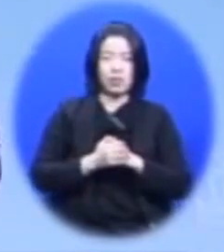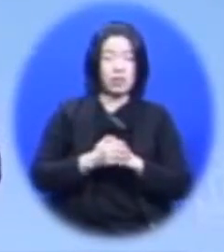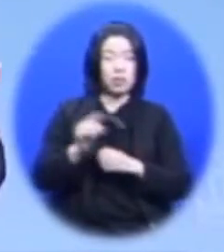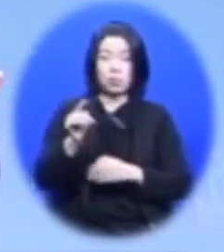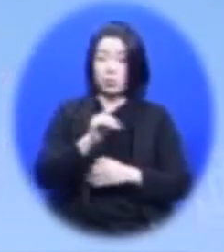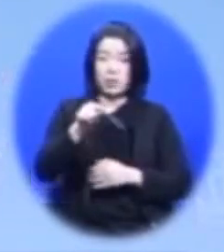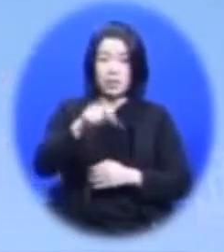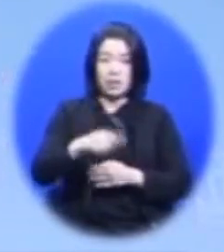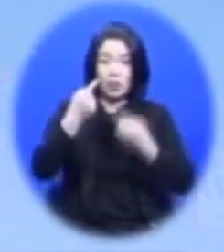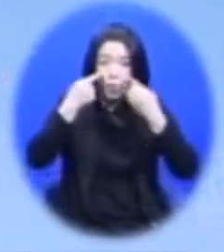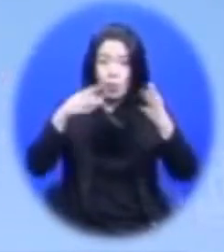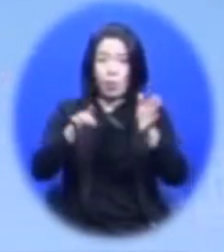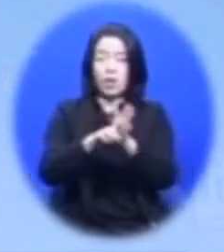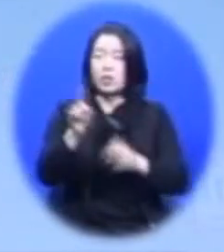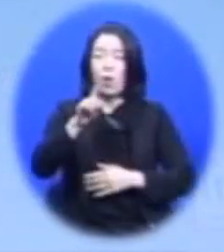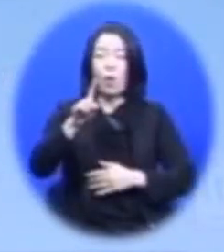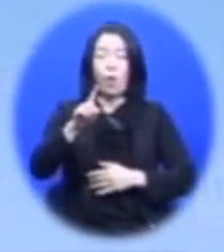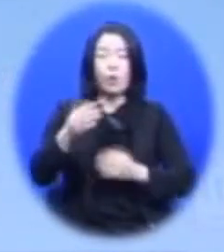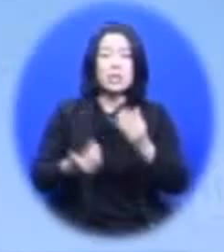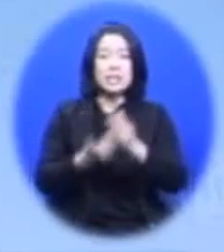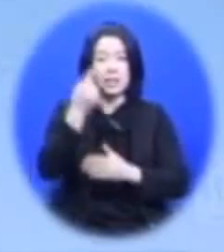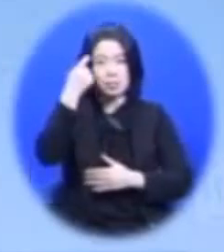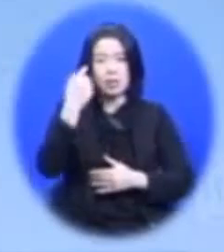도대체 이런 확신은 어디서 생기는 거죠?